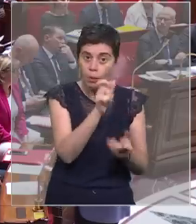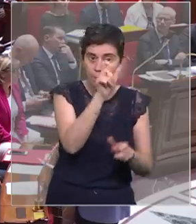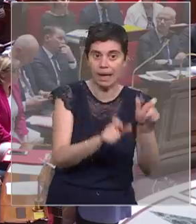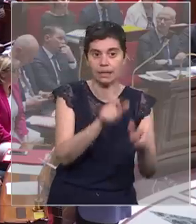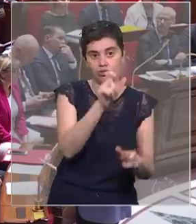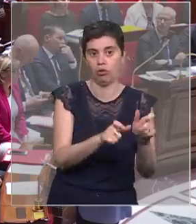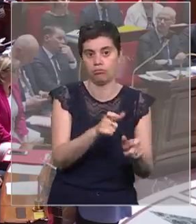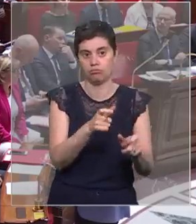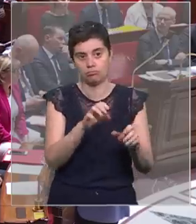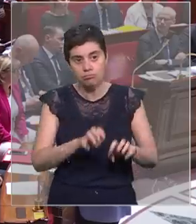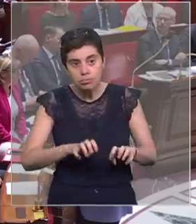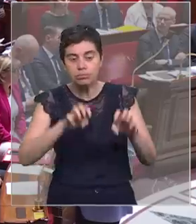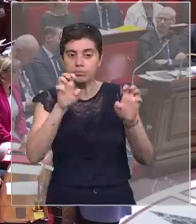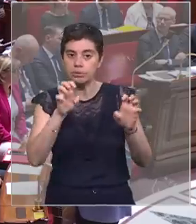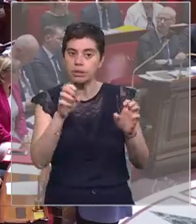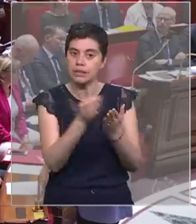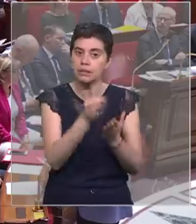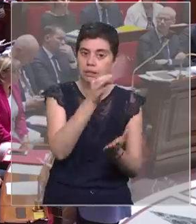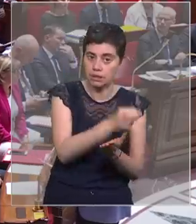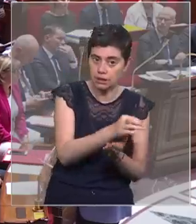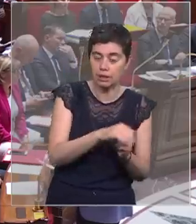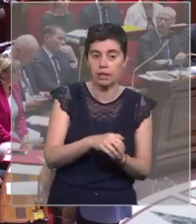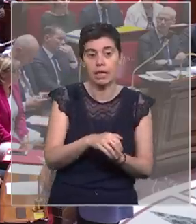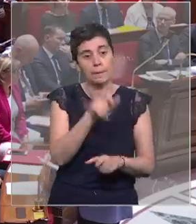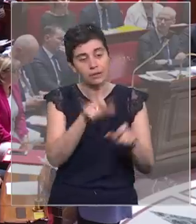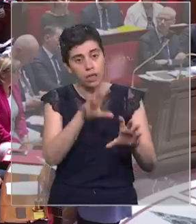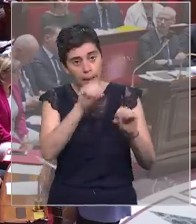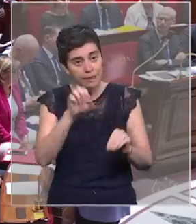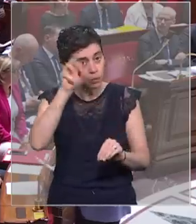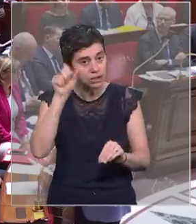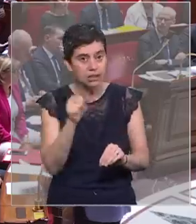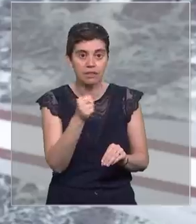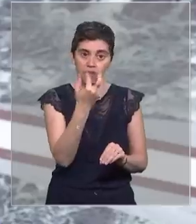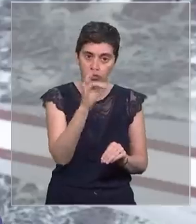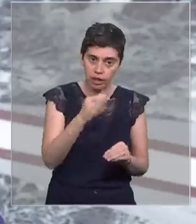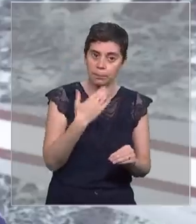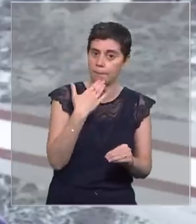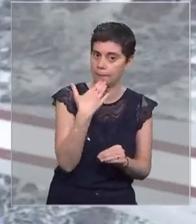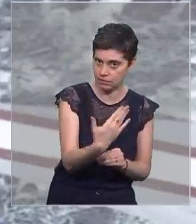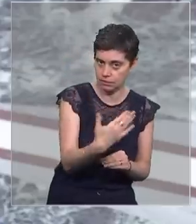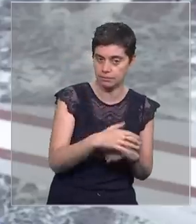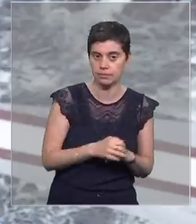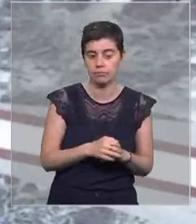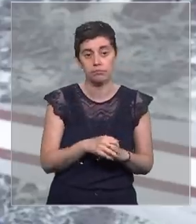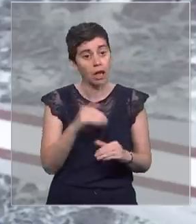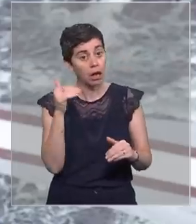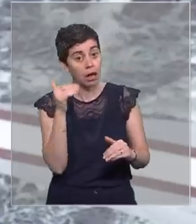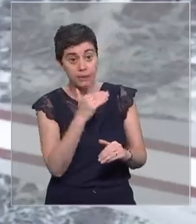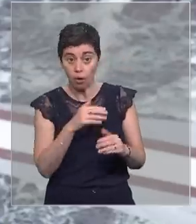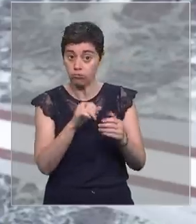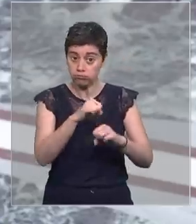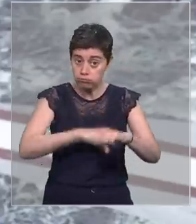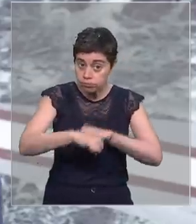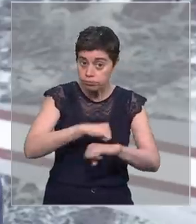parlementaires ultramarins et des habitants de la Polynésie française. Nous aurons l'occasion de nous revoir rapidement pour travailler